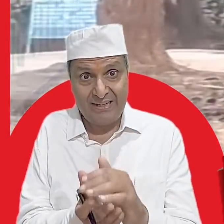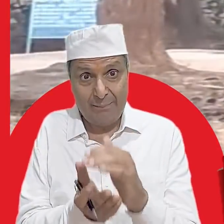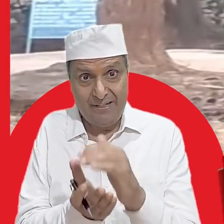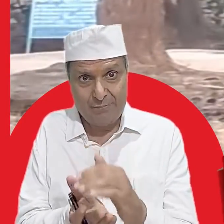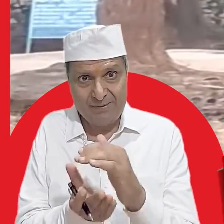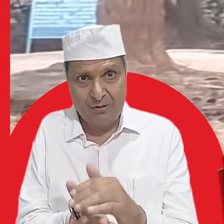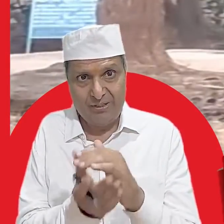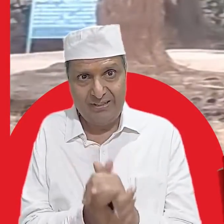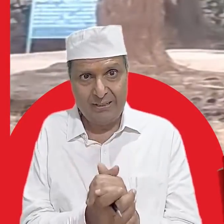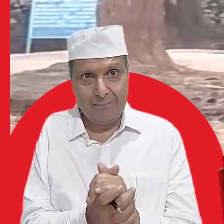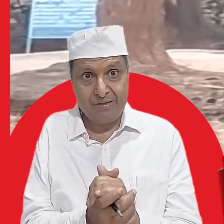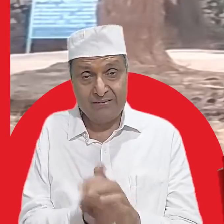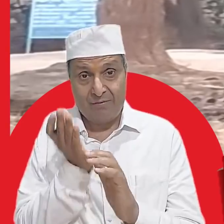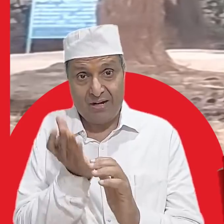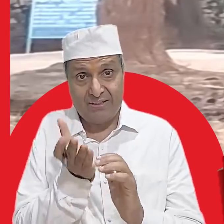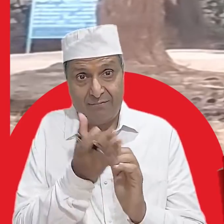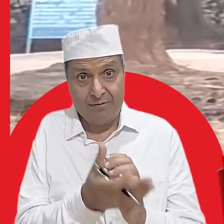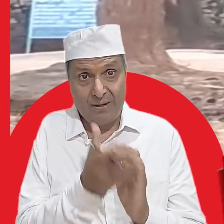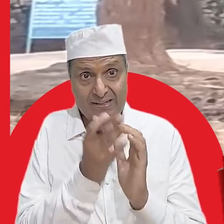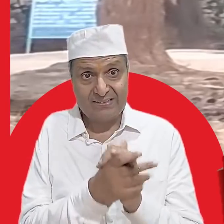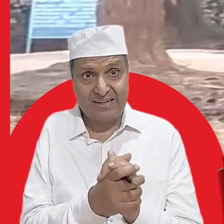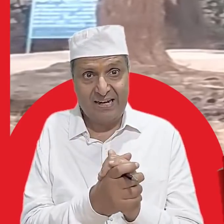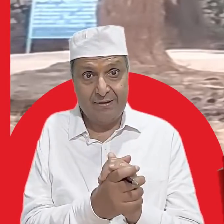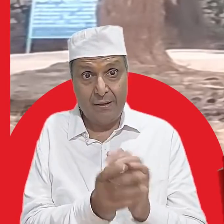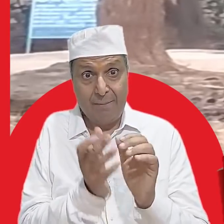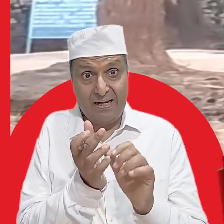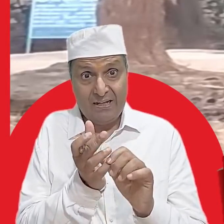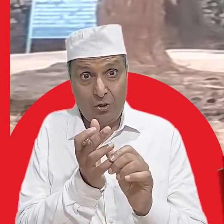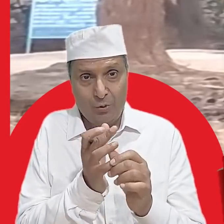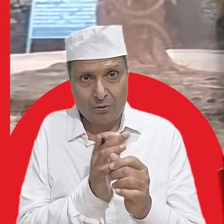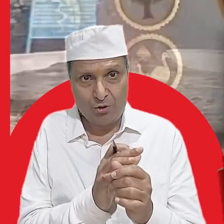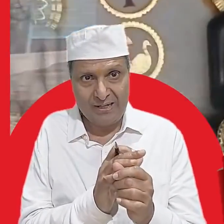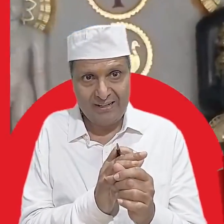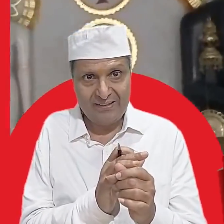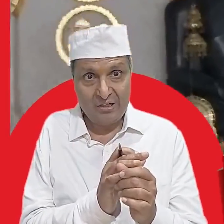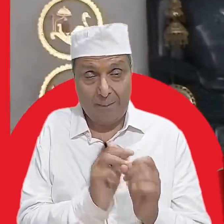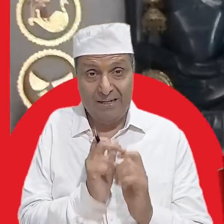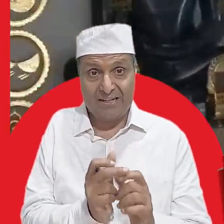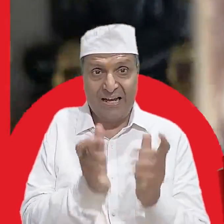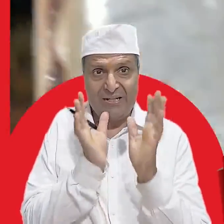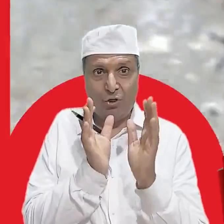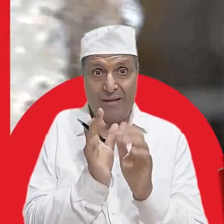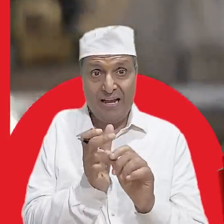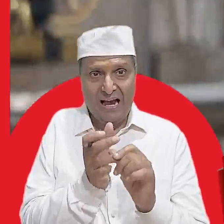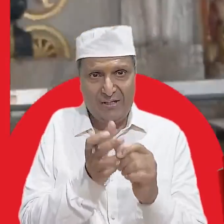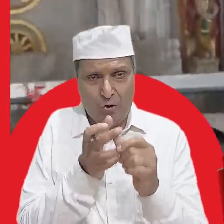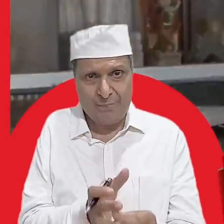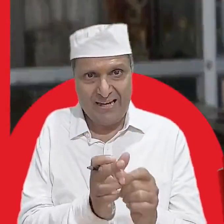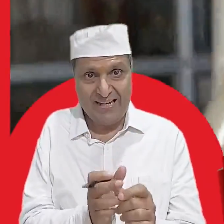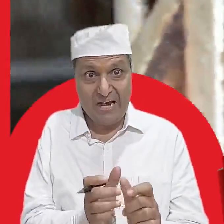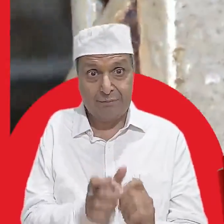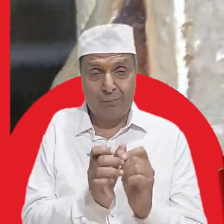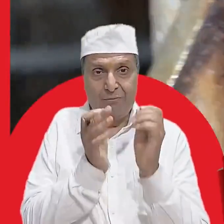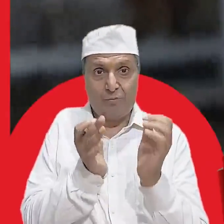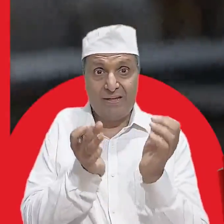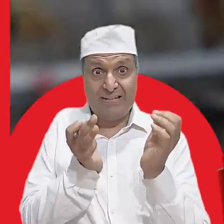यह जगह 20 पंथी कोटी की है, दावा कर दिया वन विभाग राज्य सरकार ने, पहले लोअर कोर्ट में हारे, अपील कर दी हाई कोर्ट में, हाई कोर्ट में